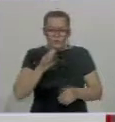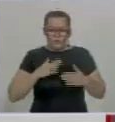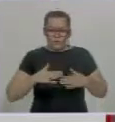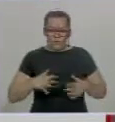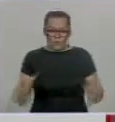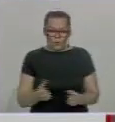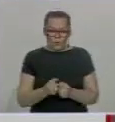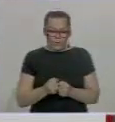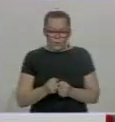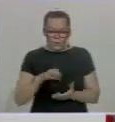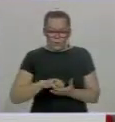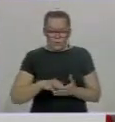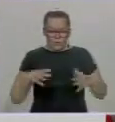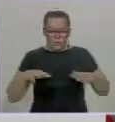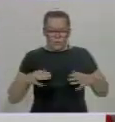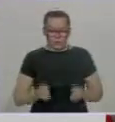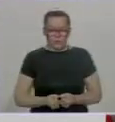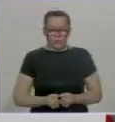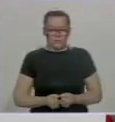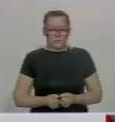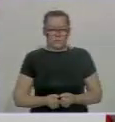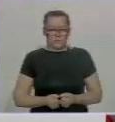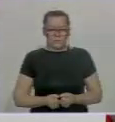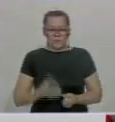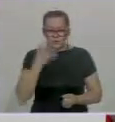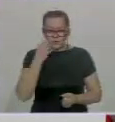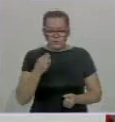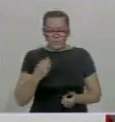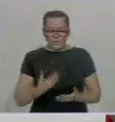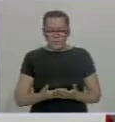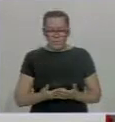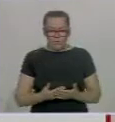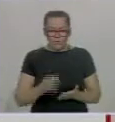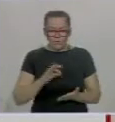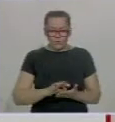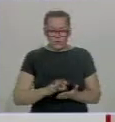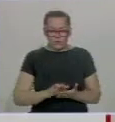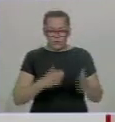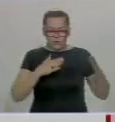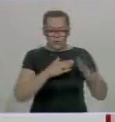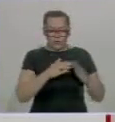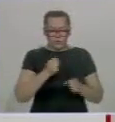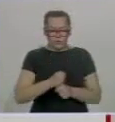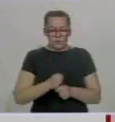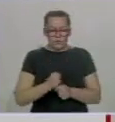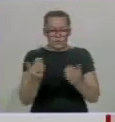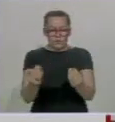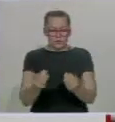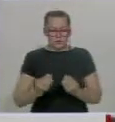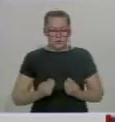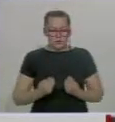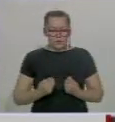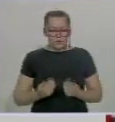cauza infrastructurii locale, a lipsei locuințelor de serviciu. Am încercat să-i atragem prin a